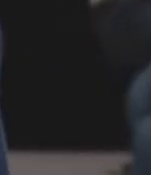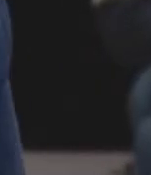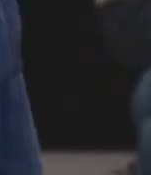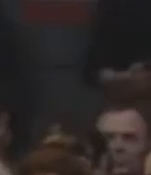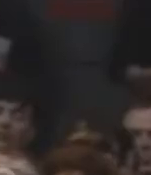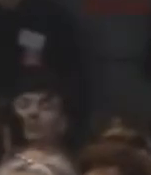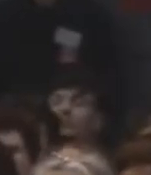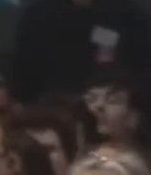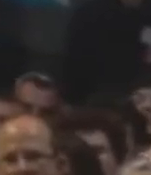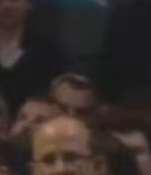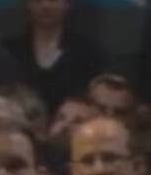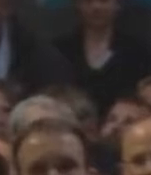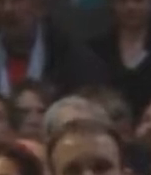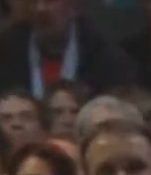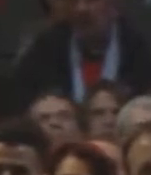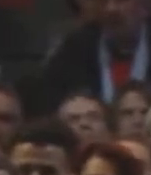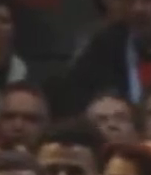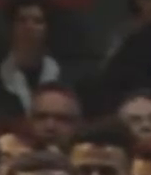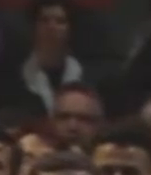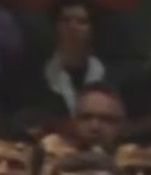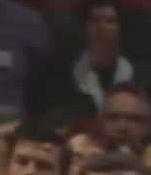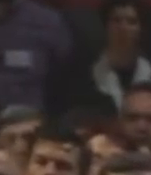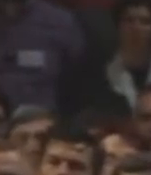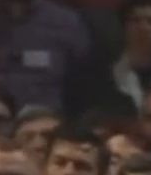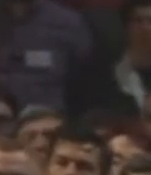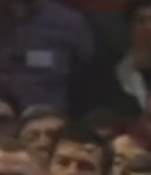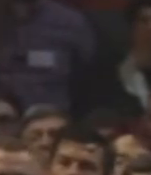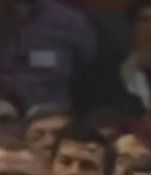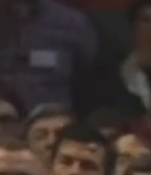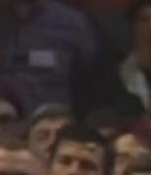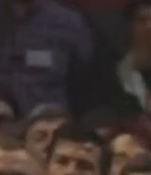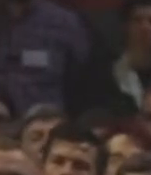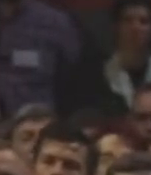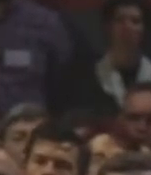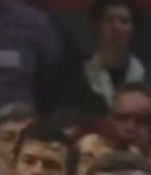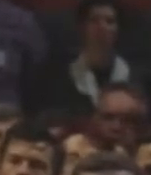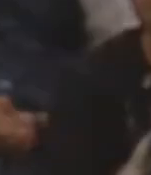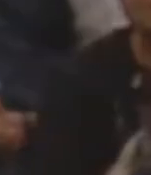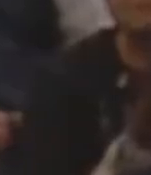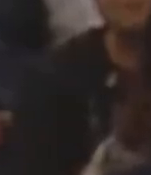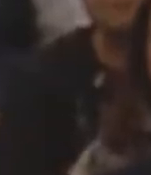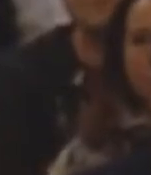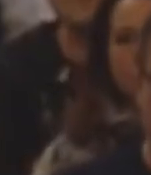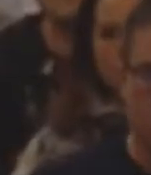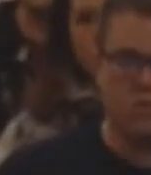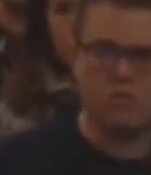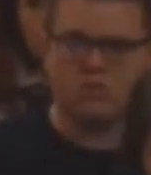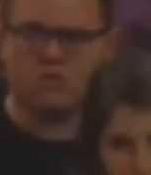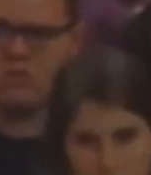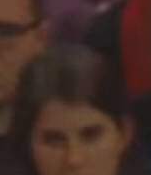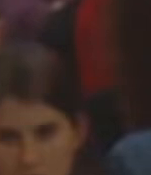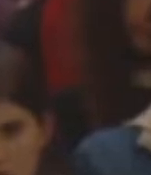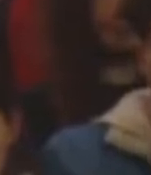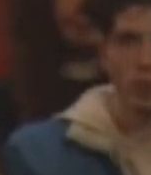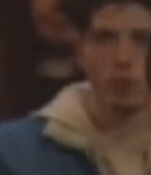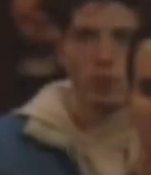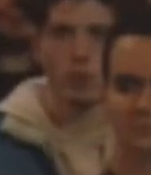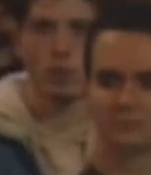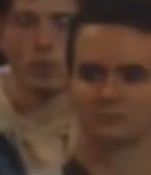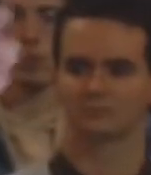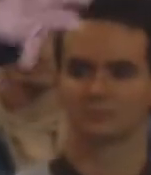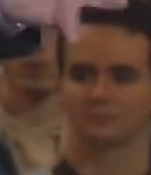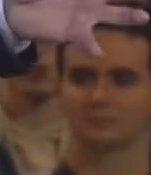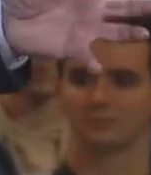puissance publique, organiser l'essentiel, c'est-à-dire planifier. Un des outils qui nous permettrait